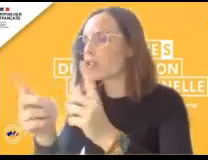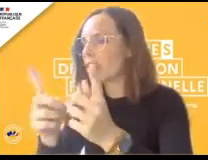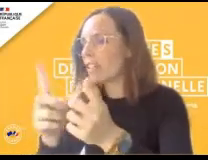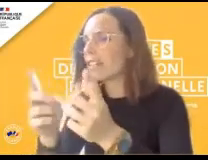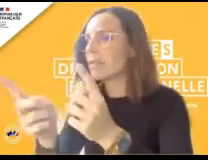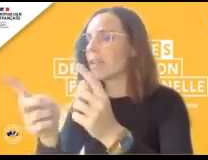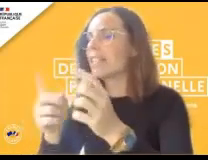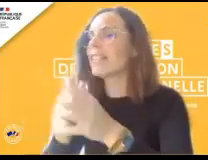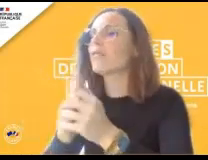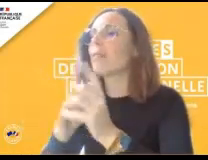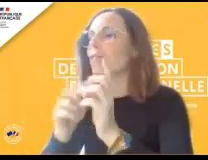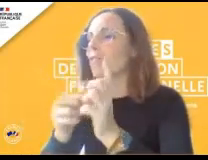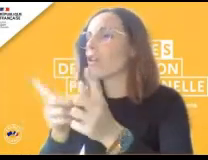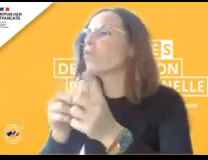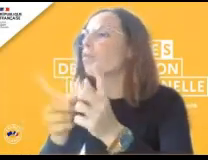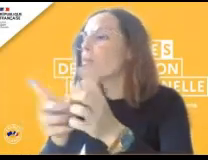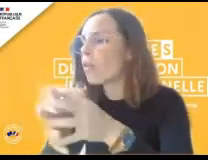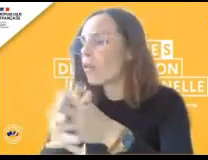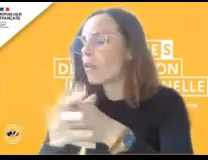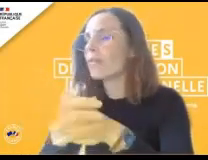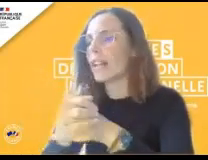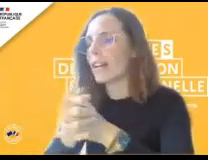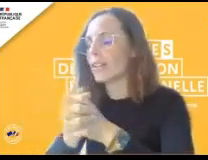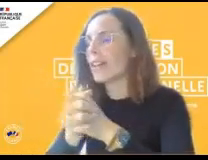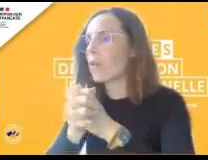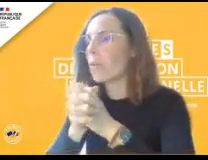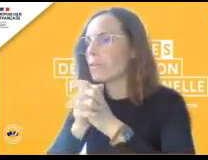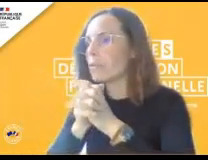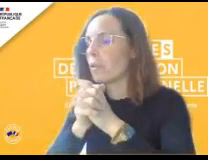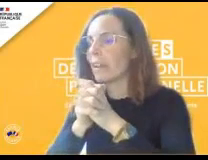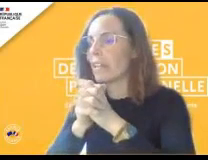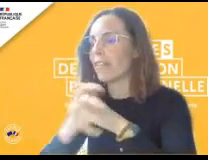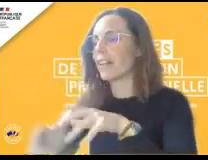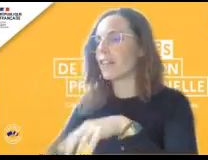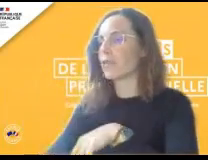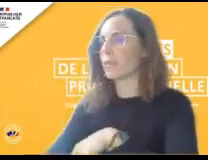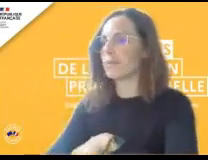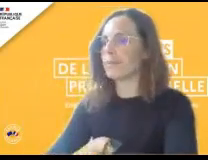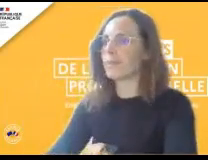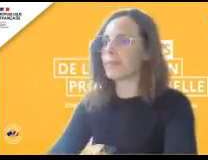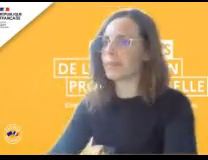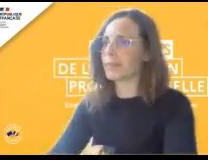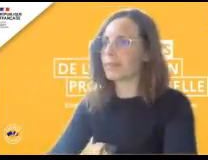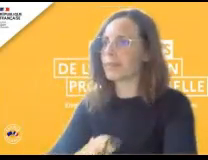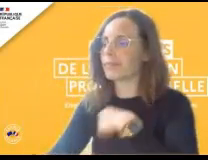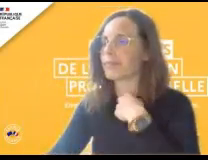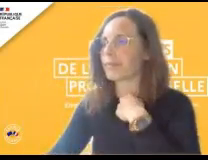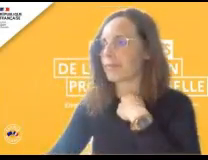peut changer, mais l'idée, c'est de faire un doublon d'accompagnement. On va y faire attention.